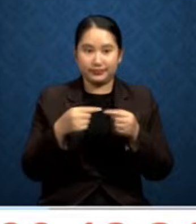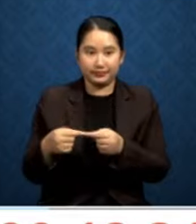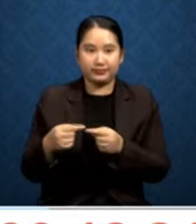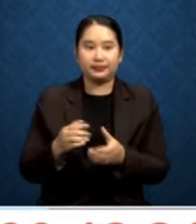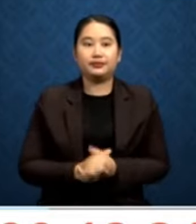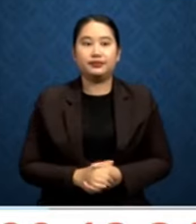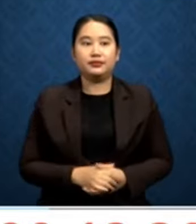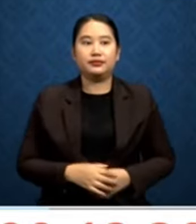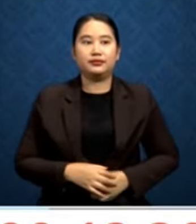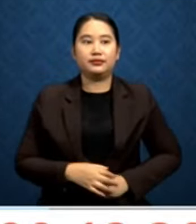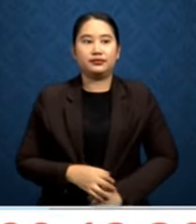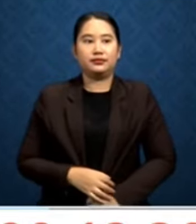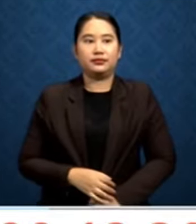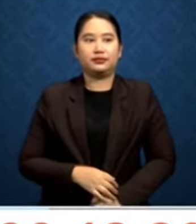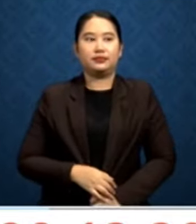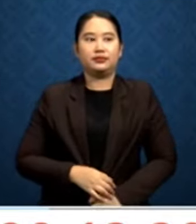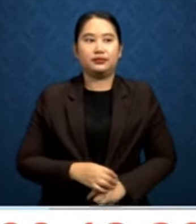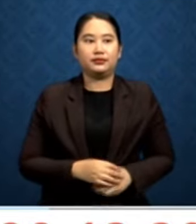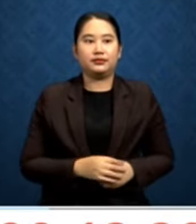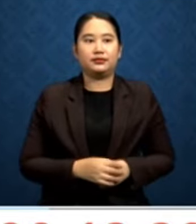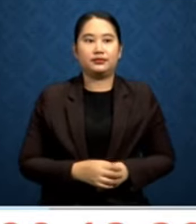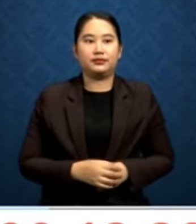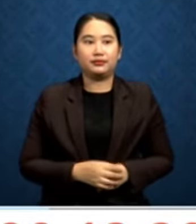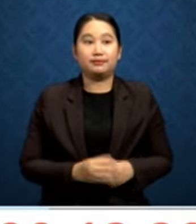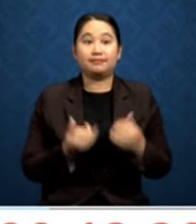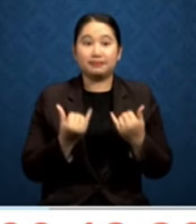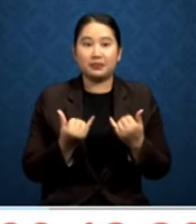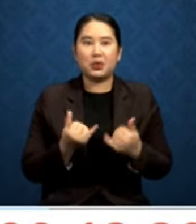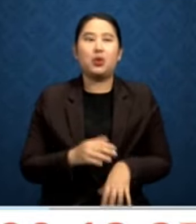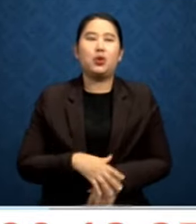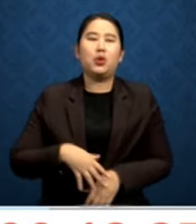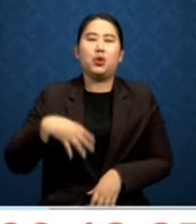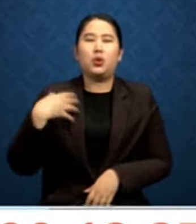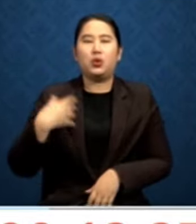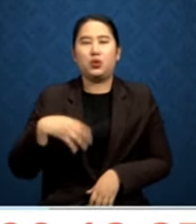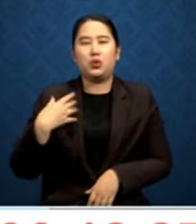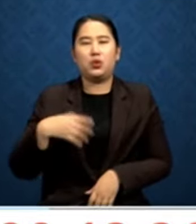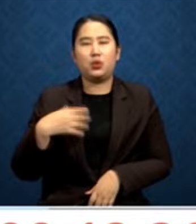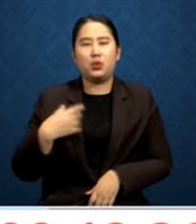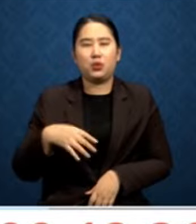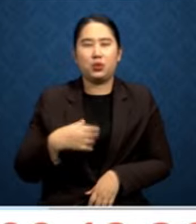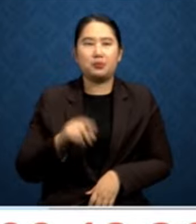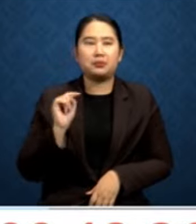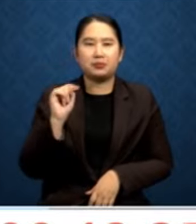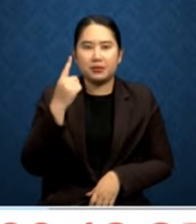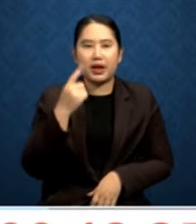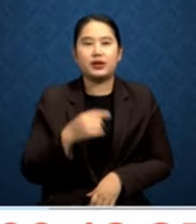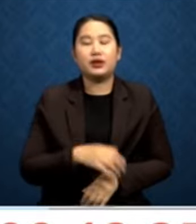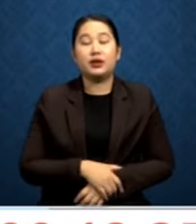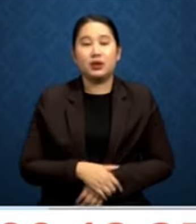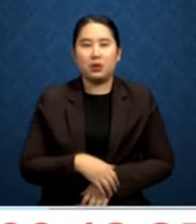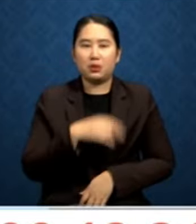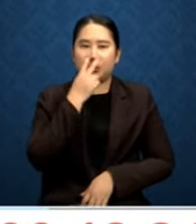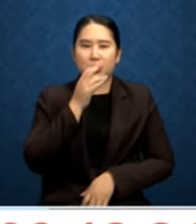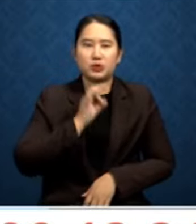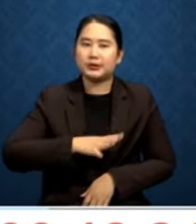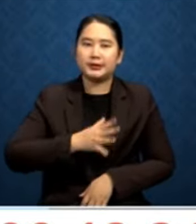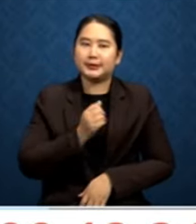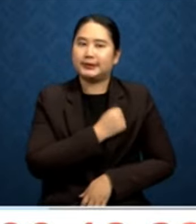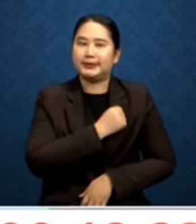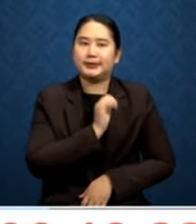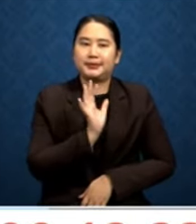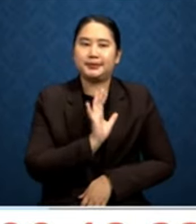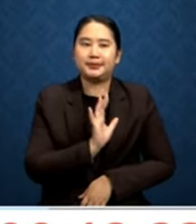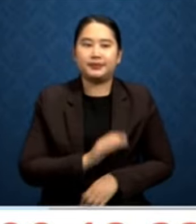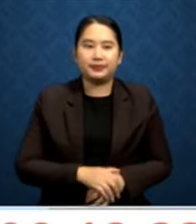ั อัี้ยิ่งไปกให่เลย คือผมถึงจุดแบบขาคามอดทนเลยนะครับ